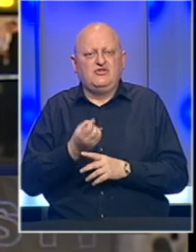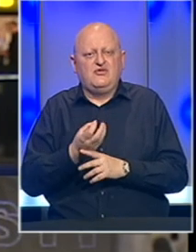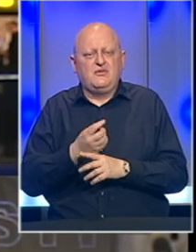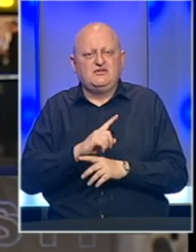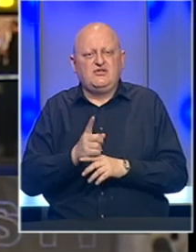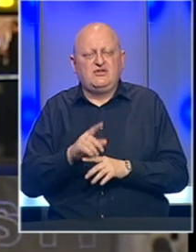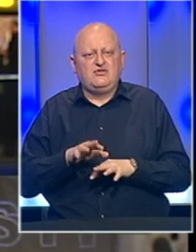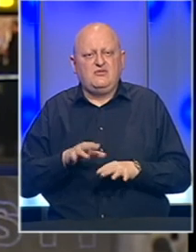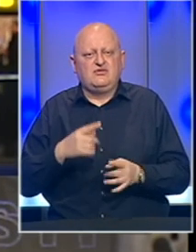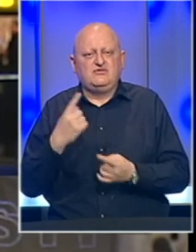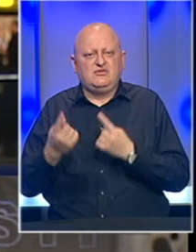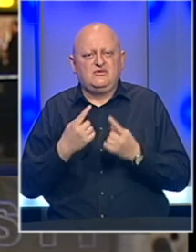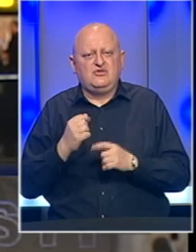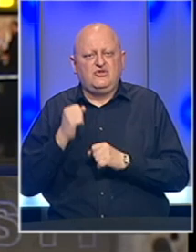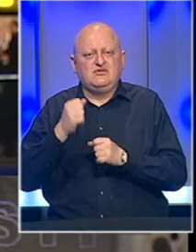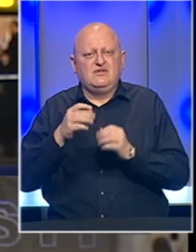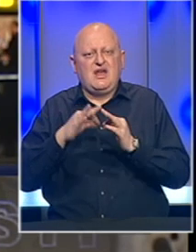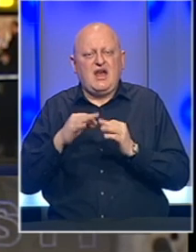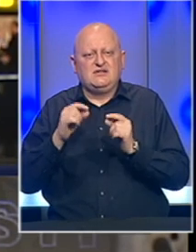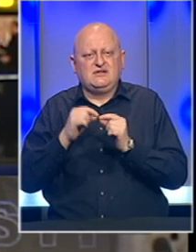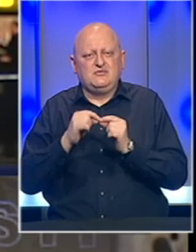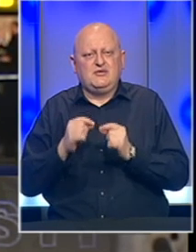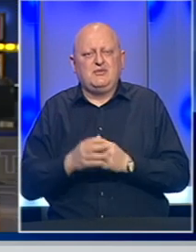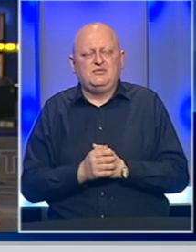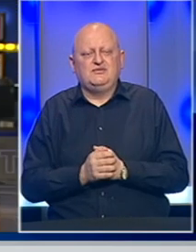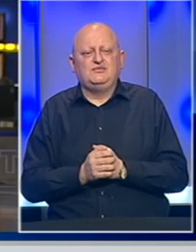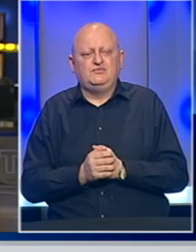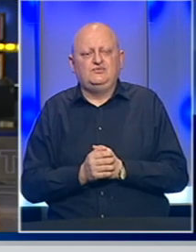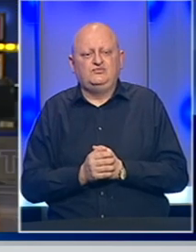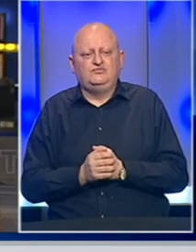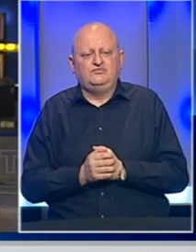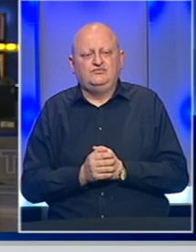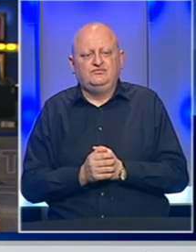Više informacija o trenutnoj epidemiološkoj situaciji donosi Aleksandar Babić.